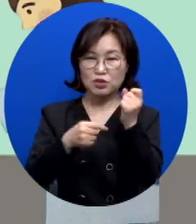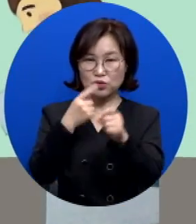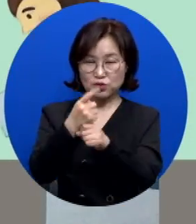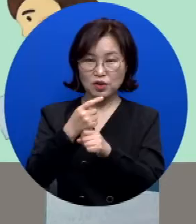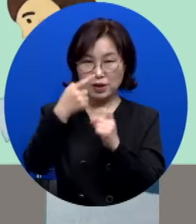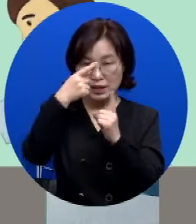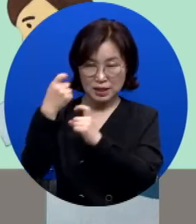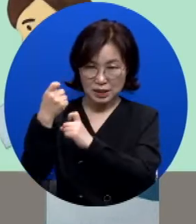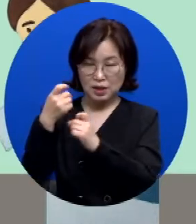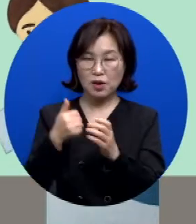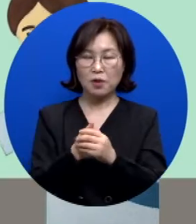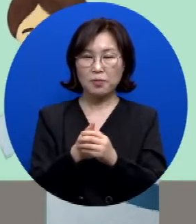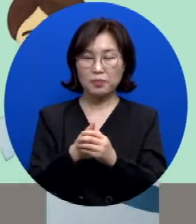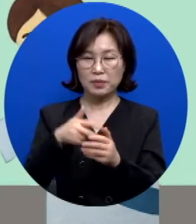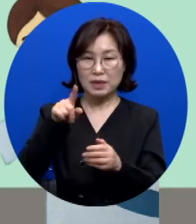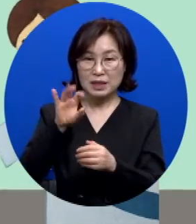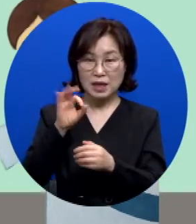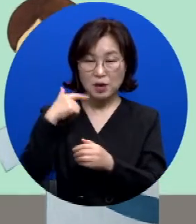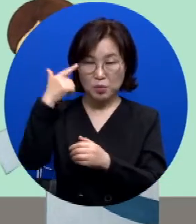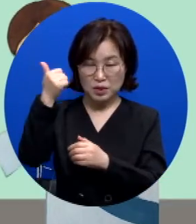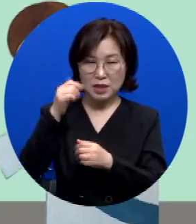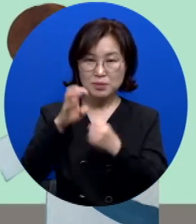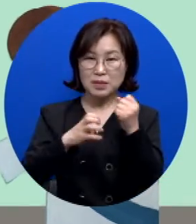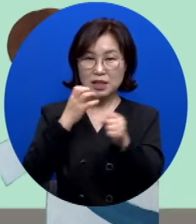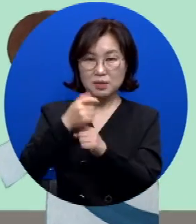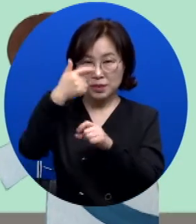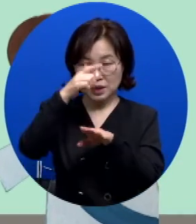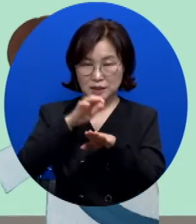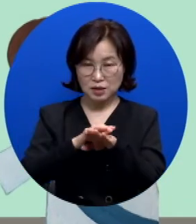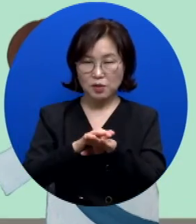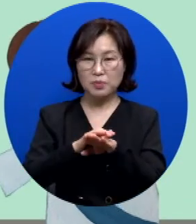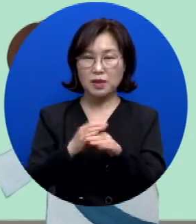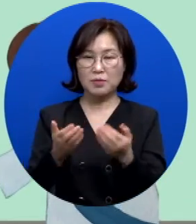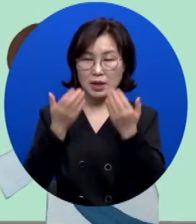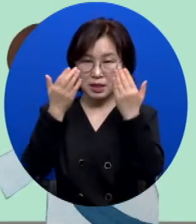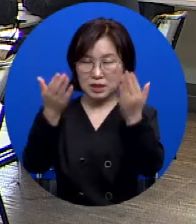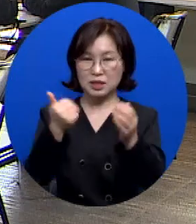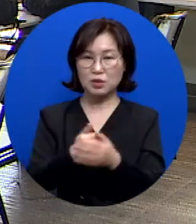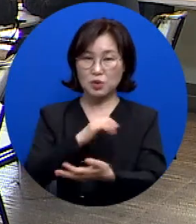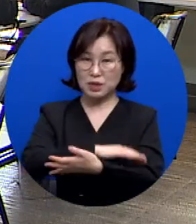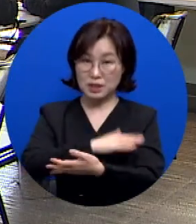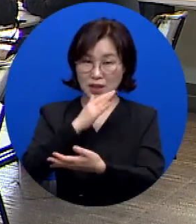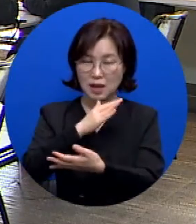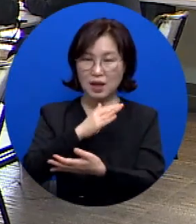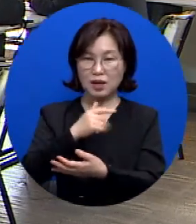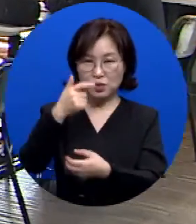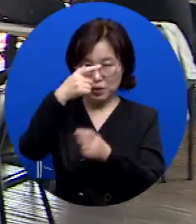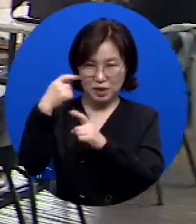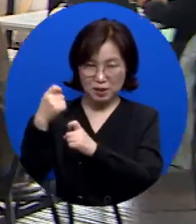장악 1 목사 성역 40주년 기념 예배를 드리며 출판 기념 에도 함께 진행할 예정입니다